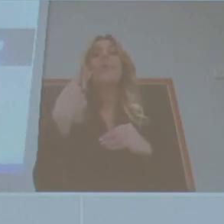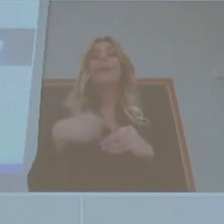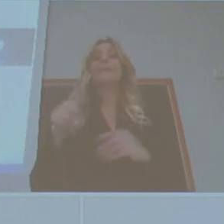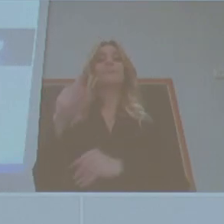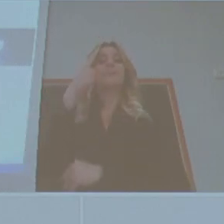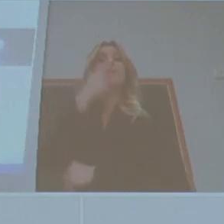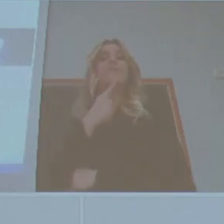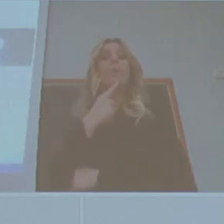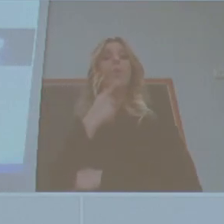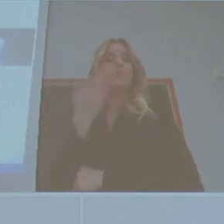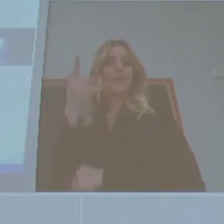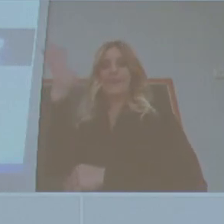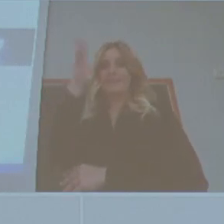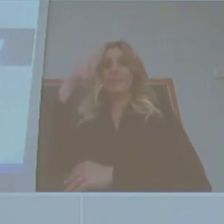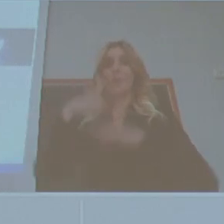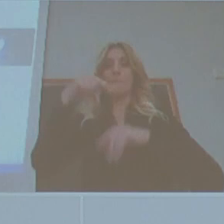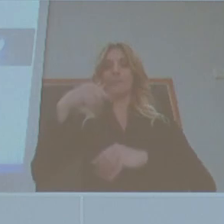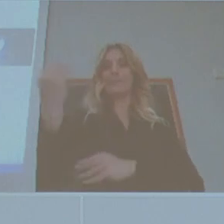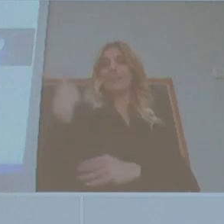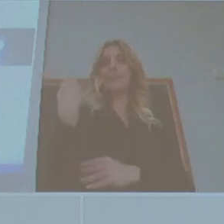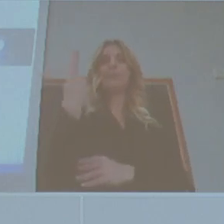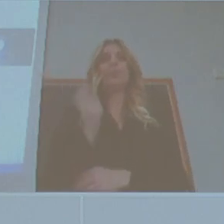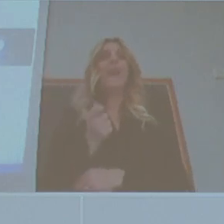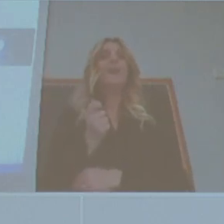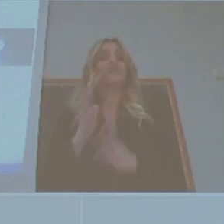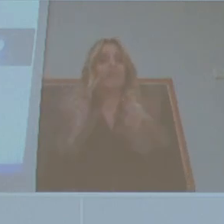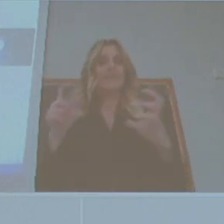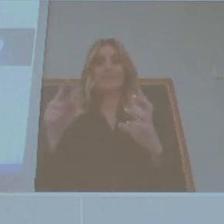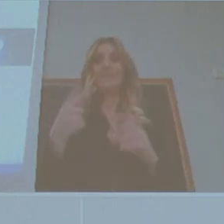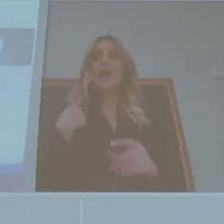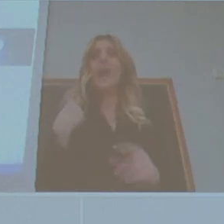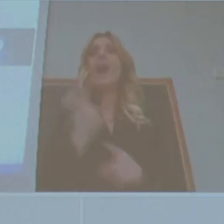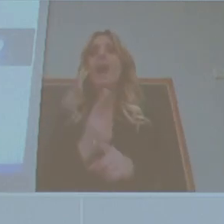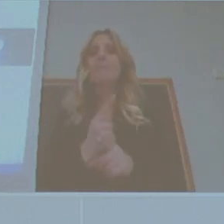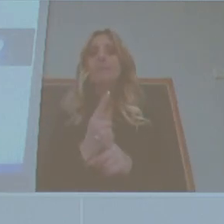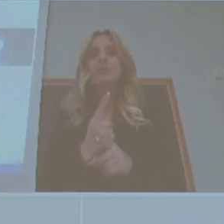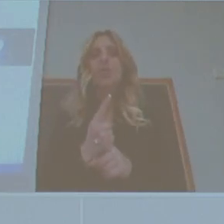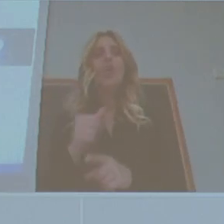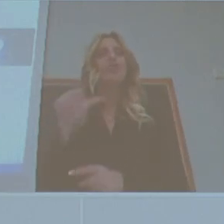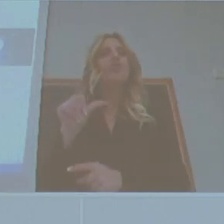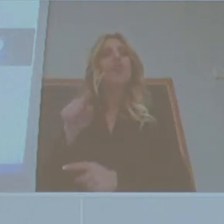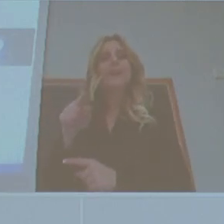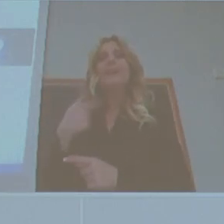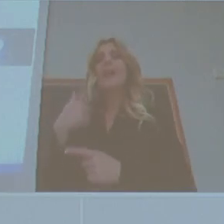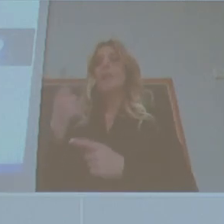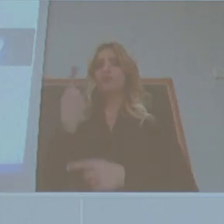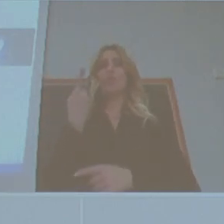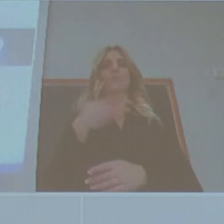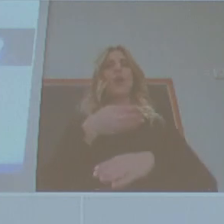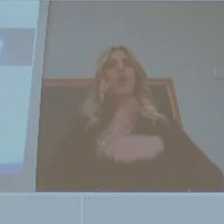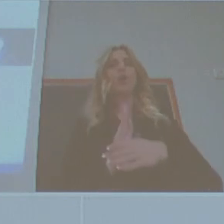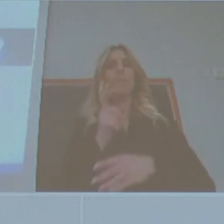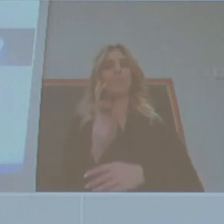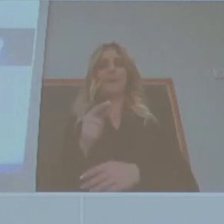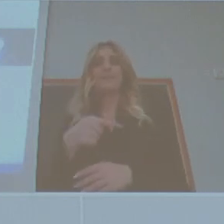Stamattina mi ha chiamato un'agenzia perché aveva bisogno di storyteller, hanno avuto una grande commessa e